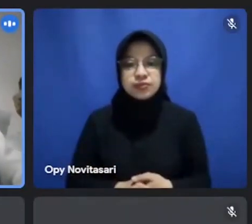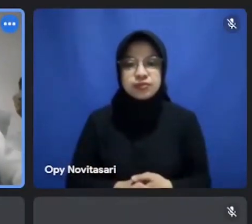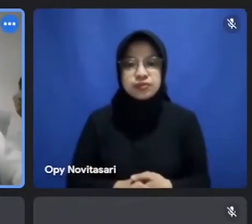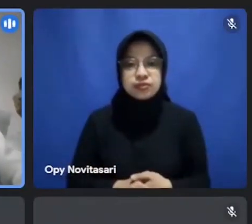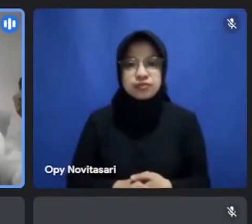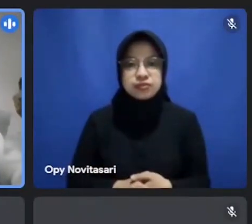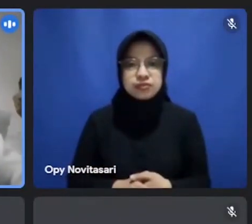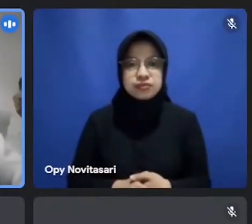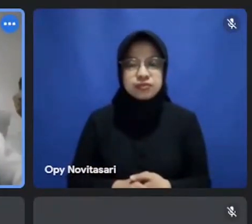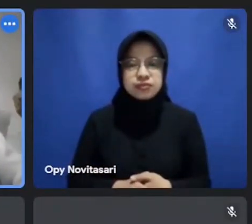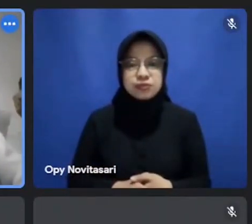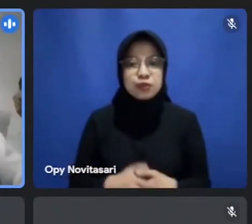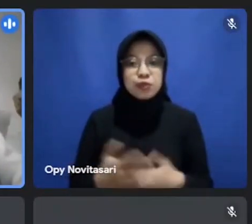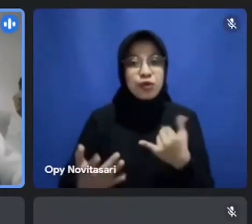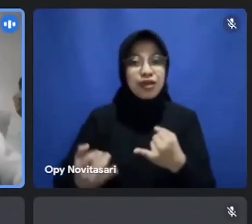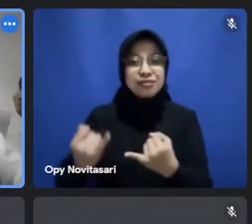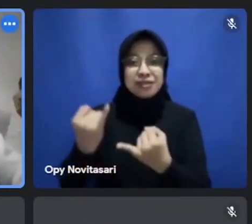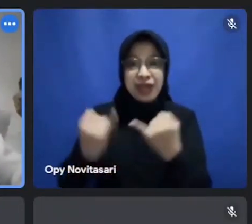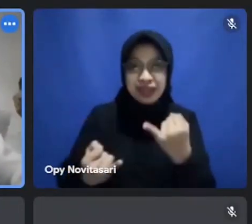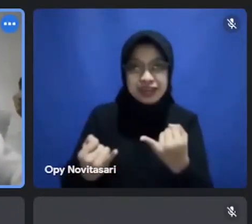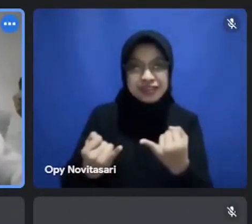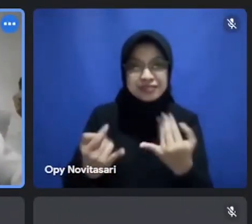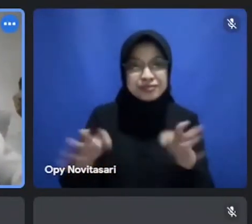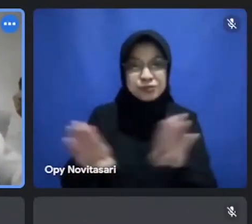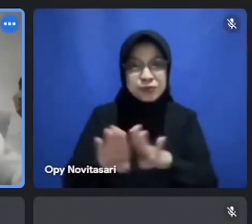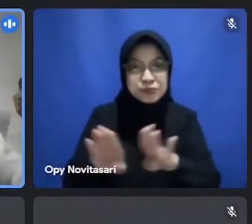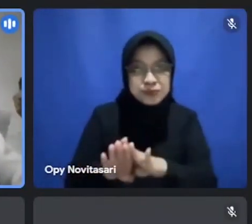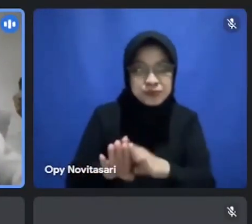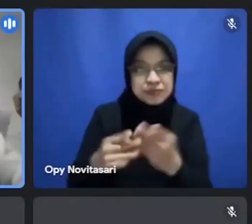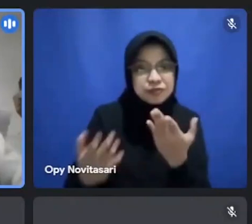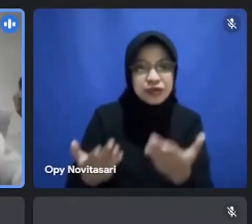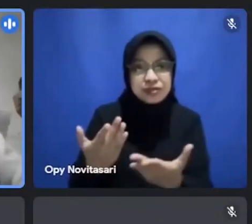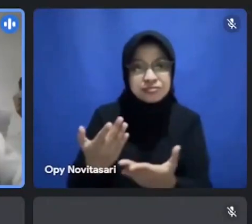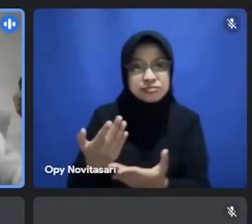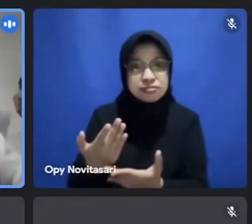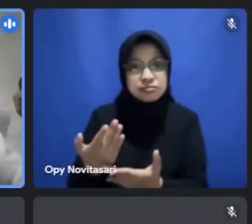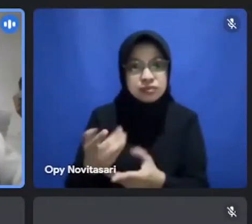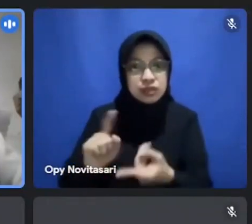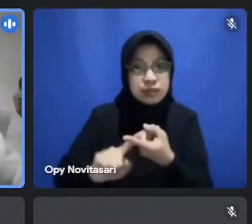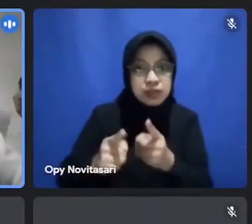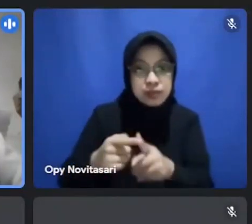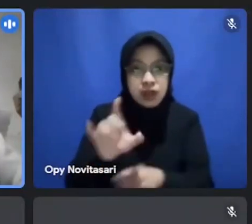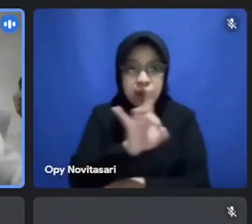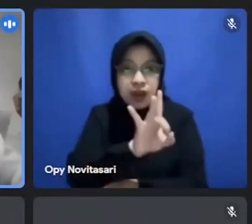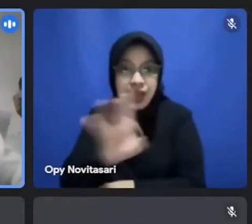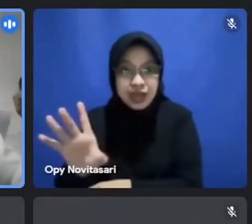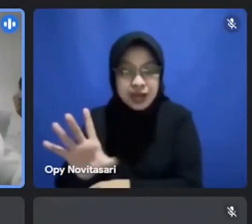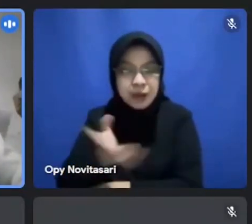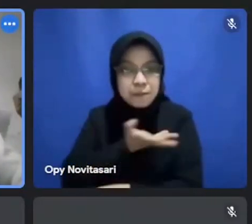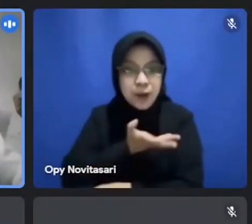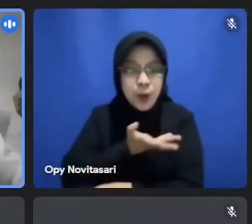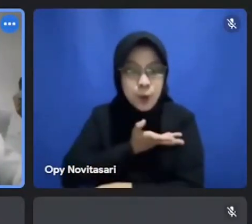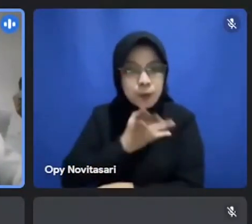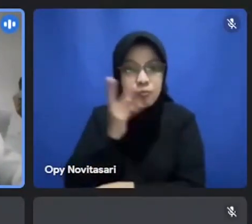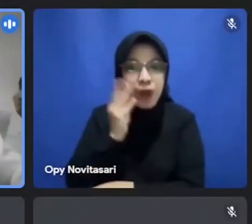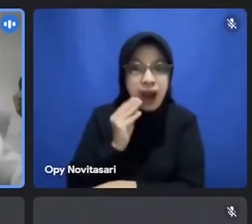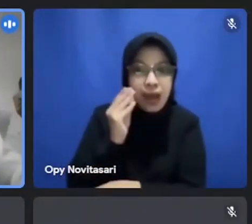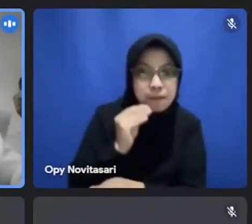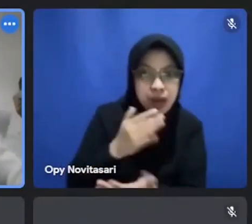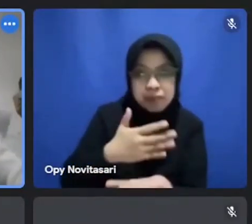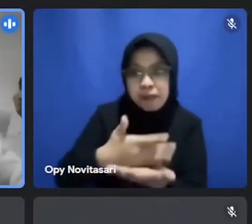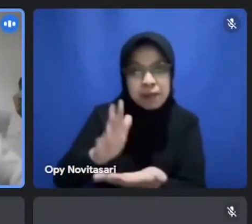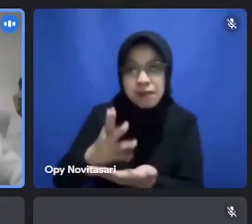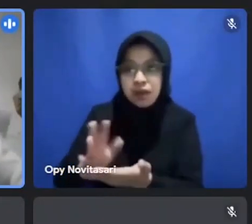kita akhiri sesi ini Adakah dari teman-teman yang masih ingin membagikan eh